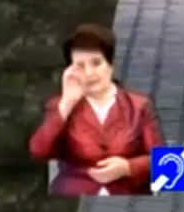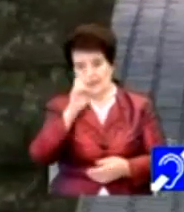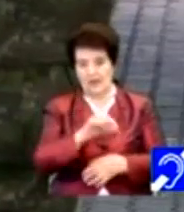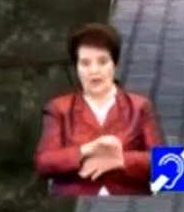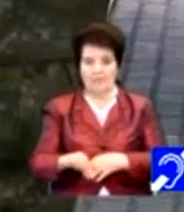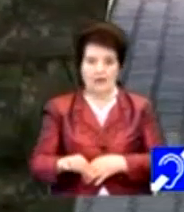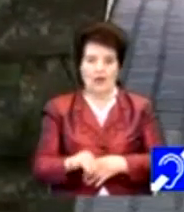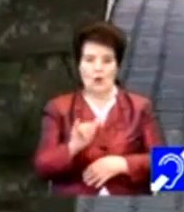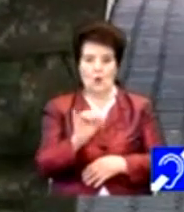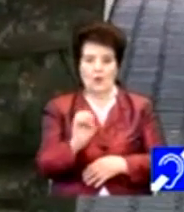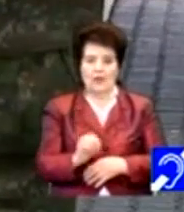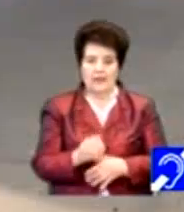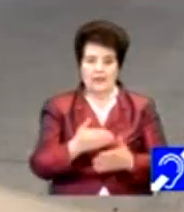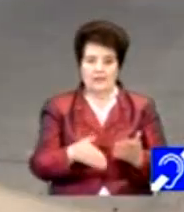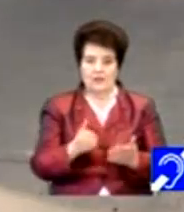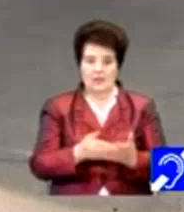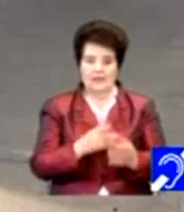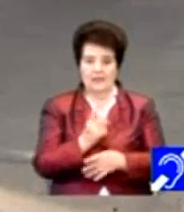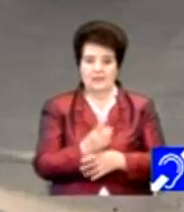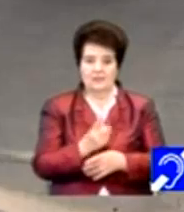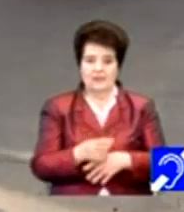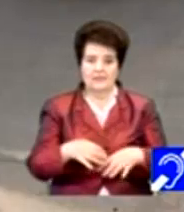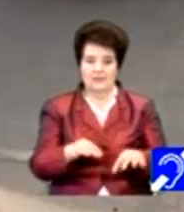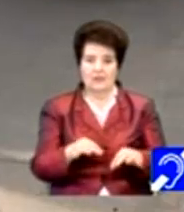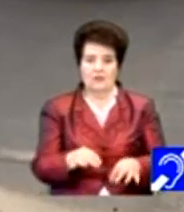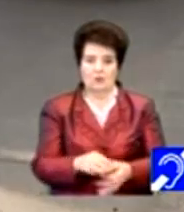UE, pentru care ar urma să fie anulate restricțiile de călătorie.